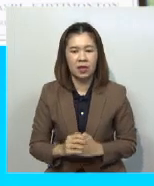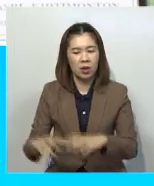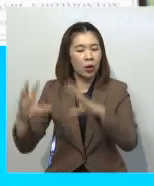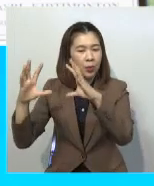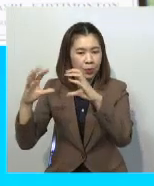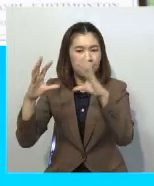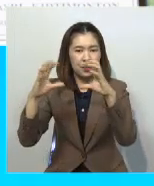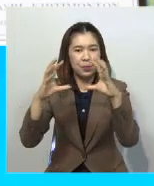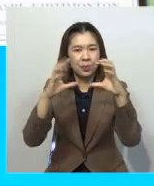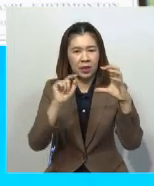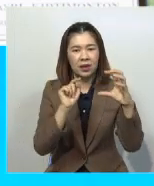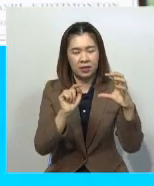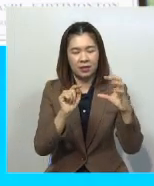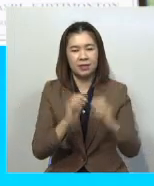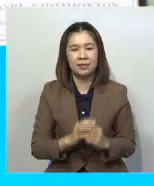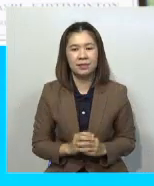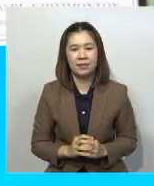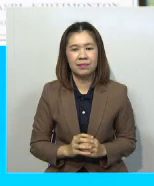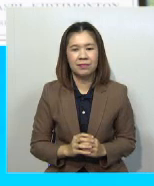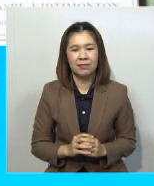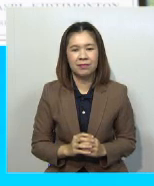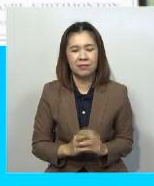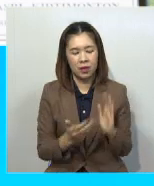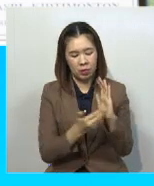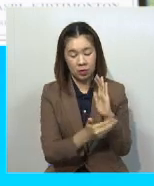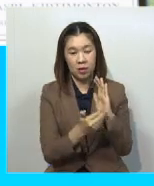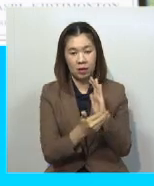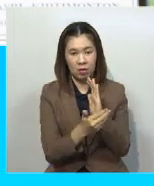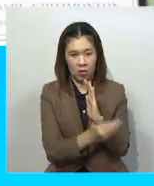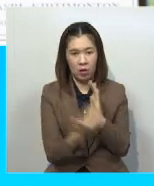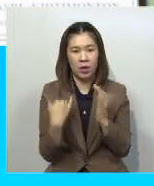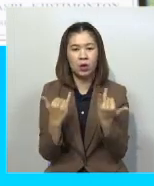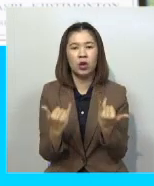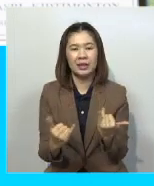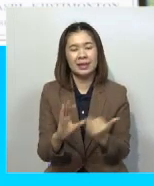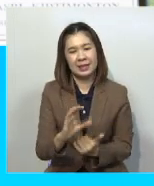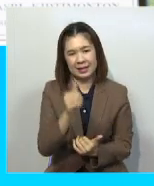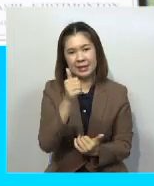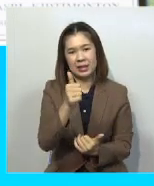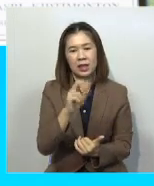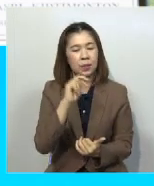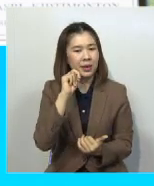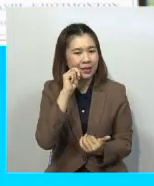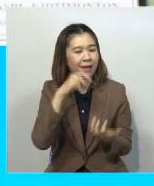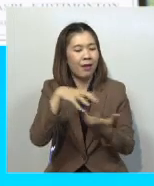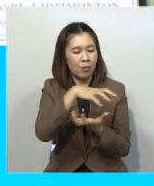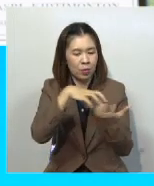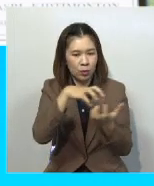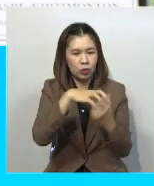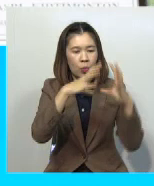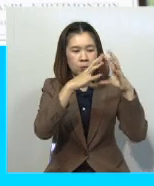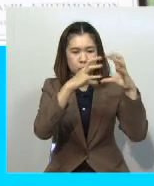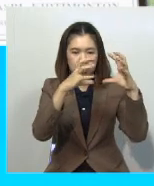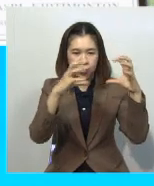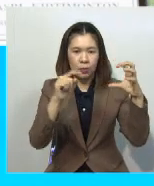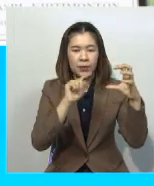นะครับตรงนี้เนี่ยในส่วนของซีกตะวันออกเนี่ยค่อนข้างที่จะดีนะครับทั้งความชื้นสัมผัสในอากาศและค่าการยกตัวของ